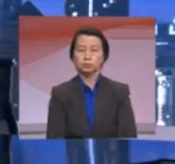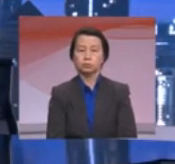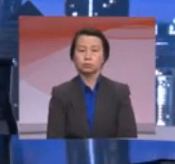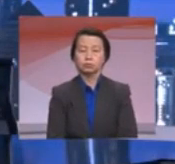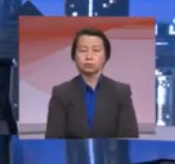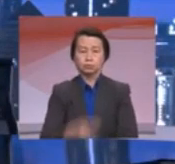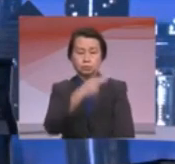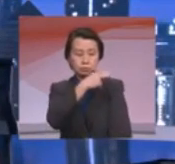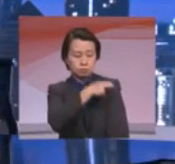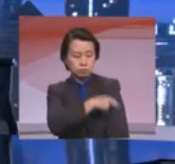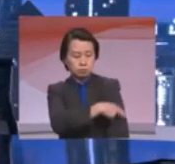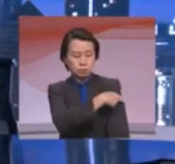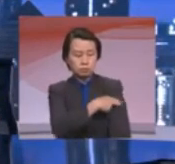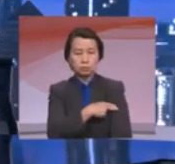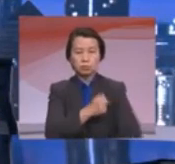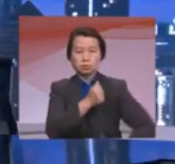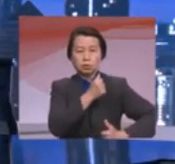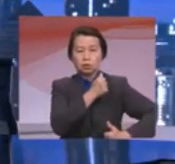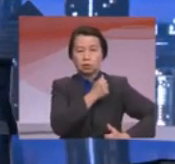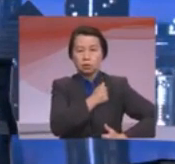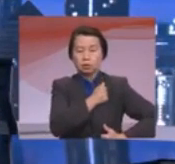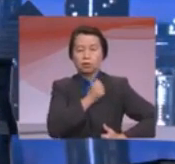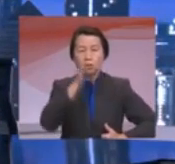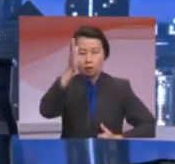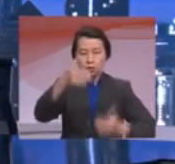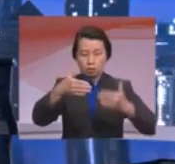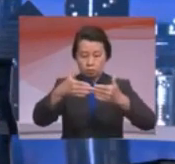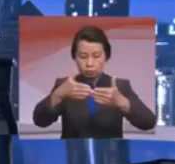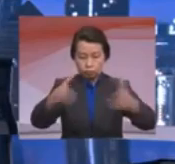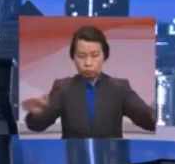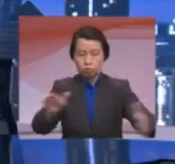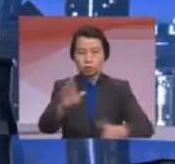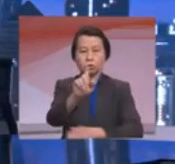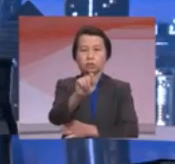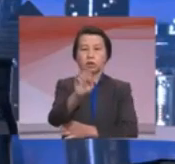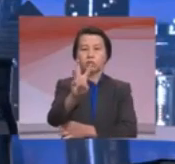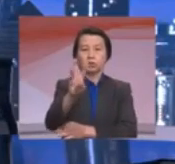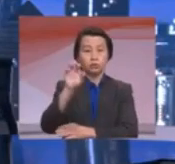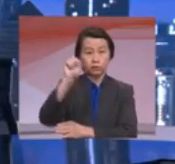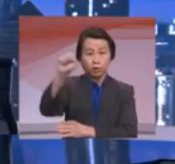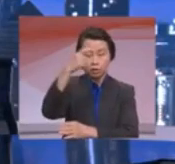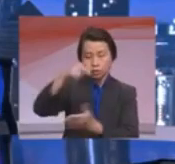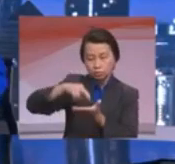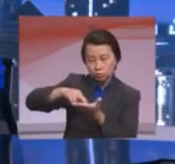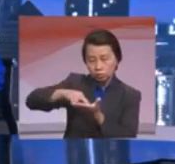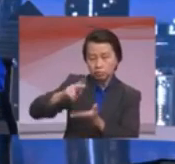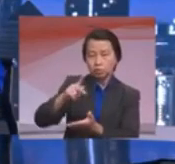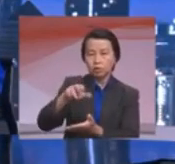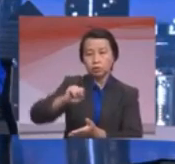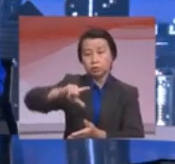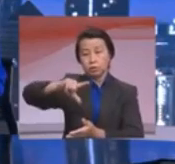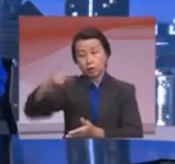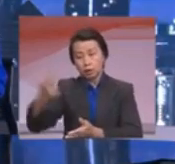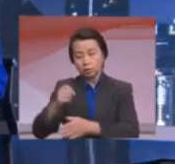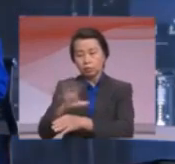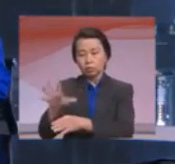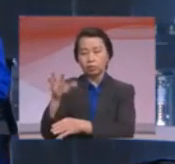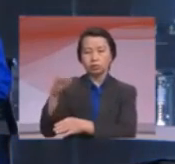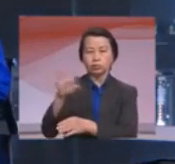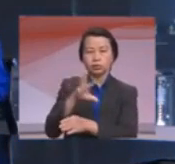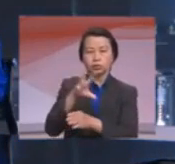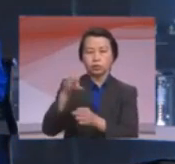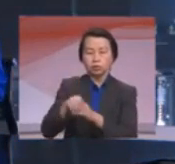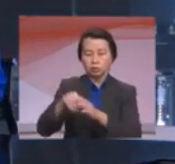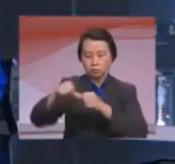Sementara itu, Hospital Medan Angkatan Tentera ATM akan dibuka di Tawau bagi merawat kes-kes selain COVID-19